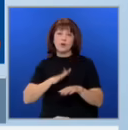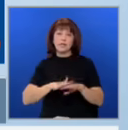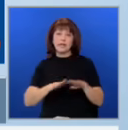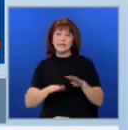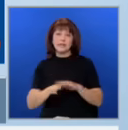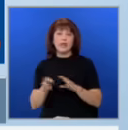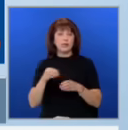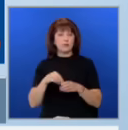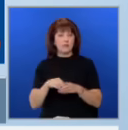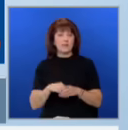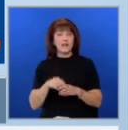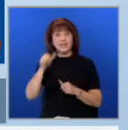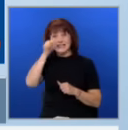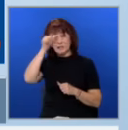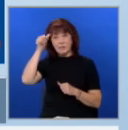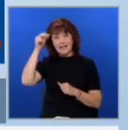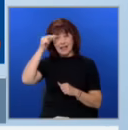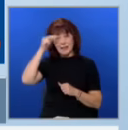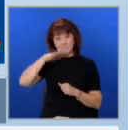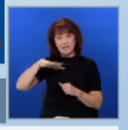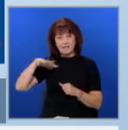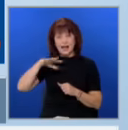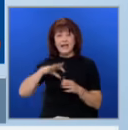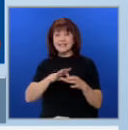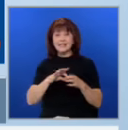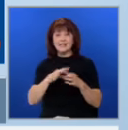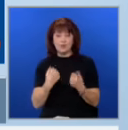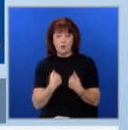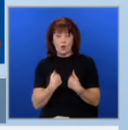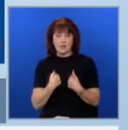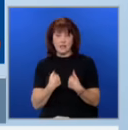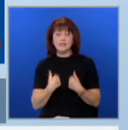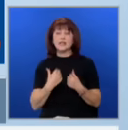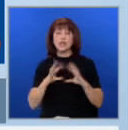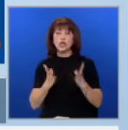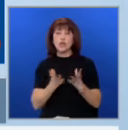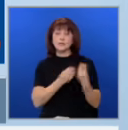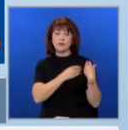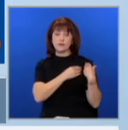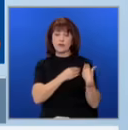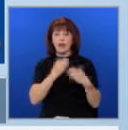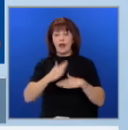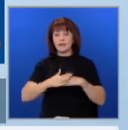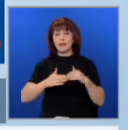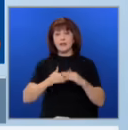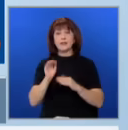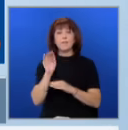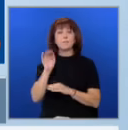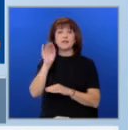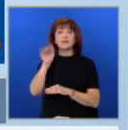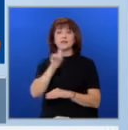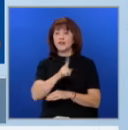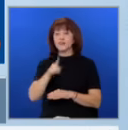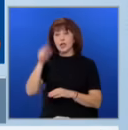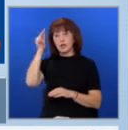и допълва, че съдбата на България зависи от нас и че нашата обща отговорност е да градим бъдещето й, и всеки